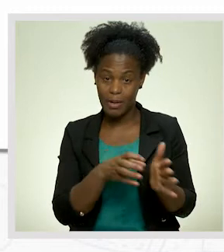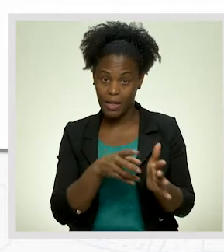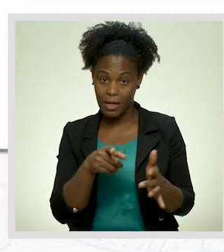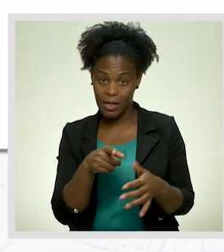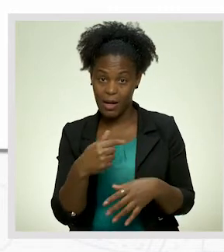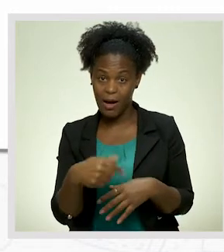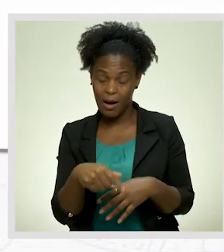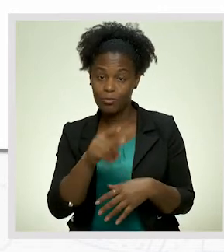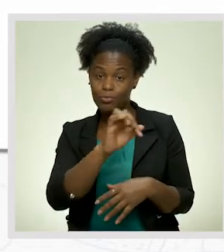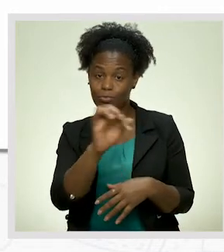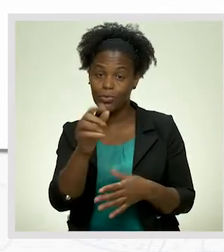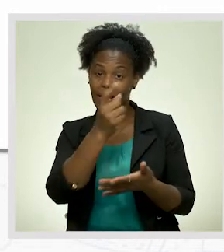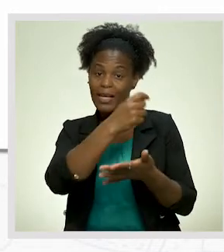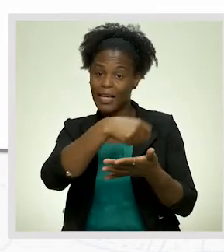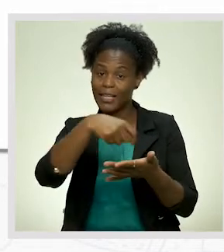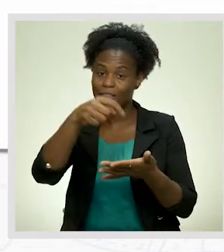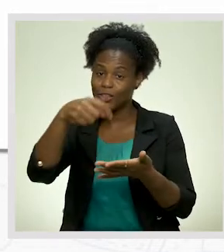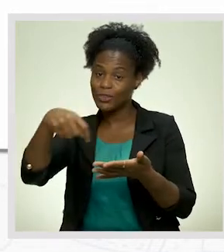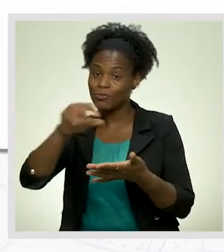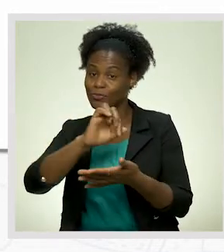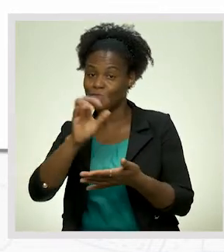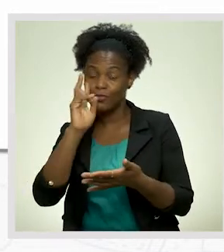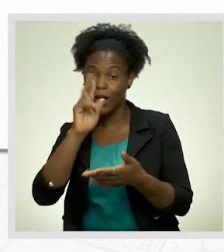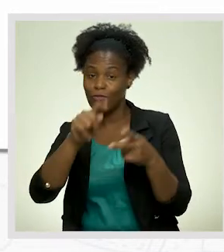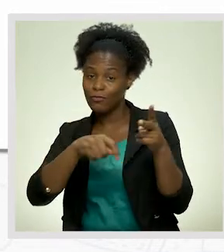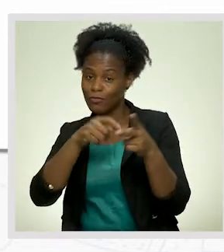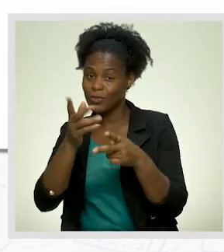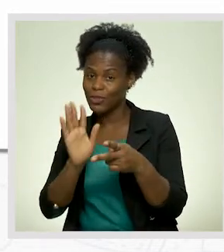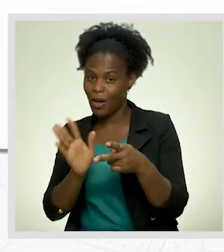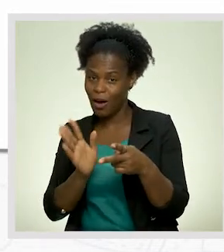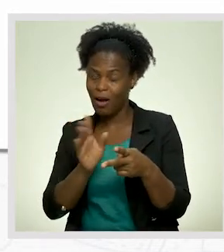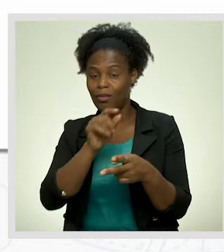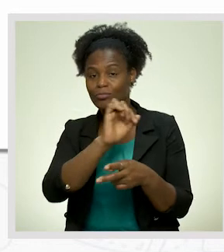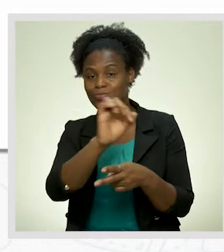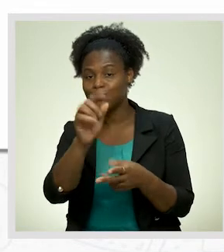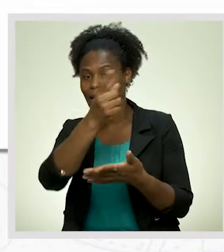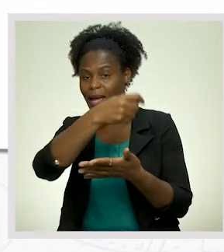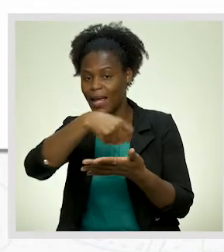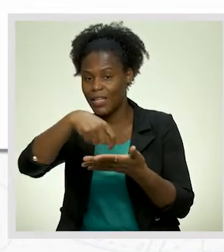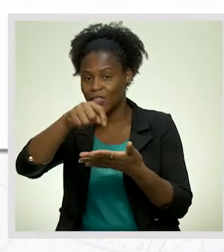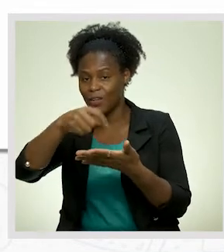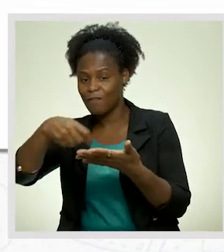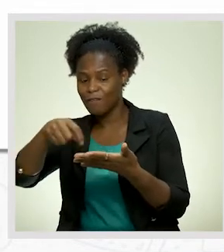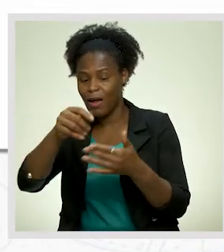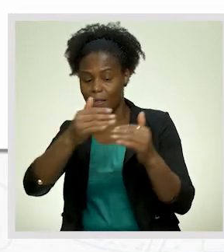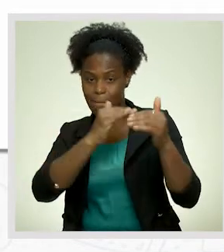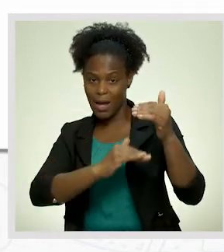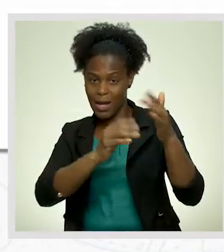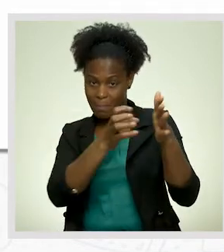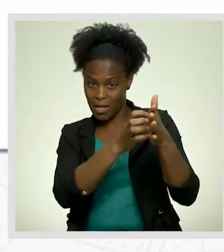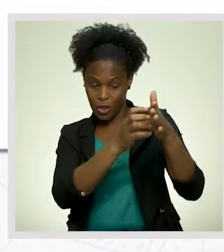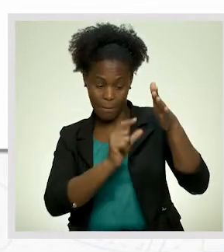vous allez écrire, comme vous avez déjà vu la vidéo, vous allez écrire sous les